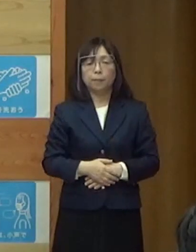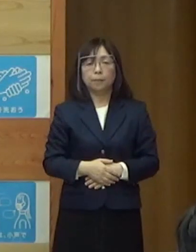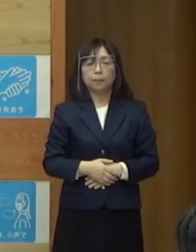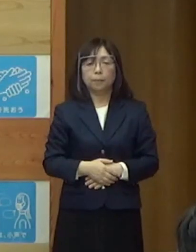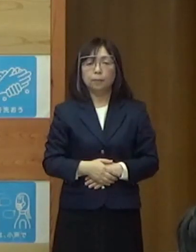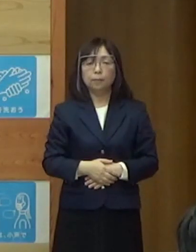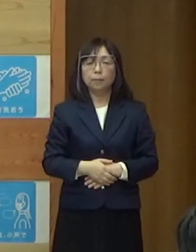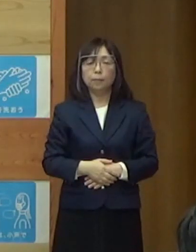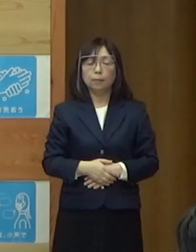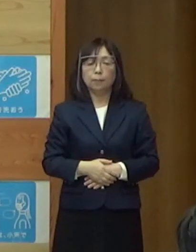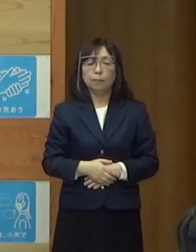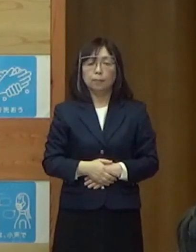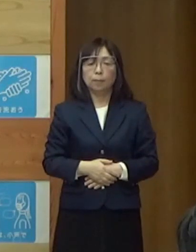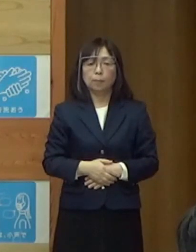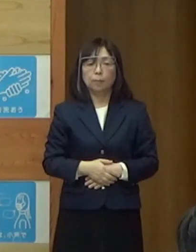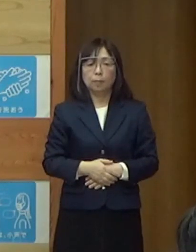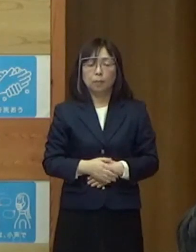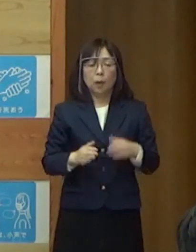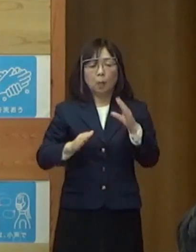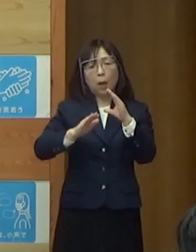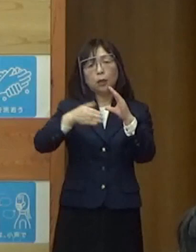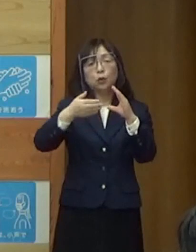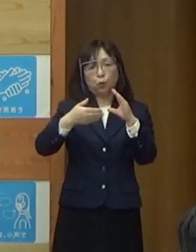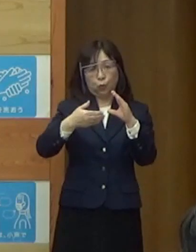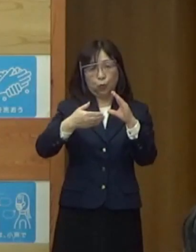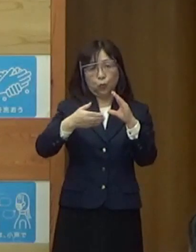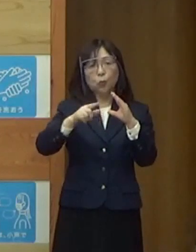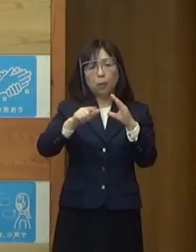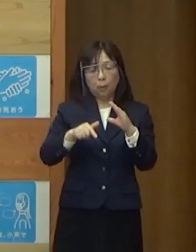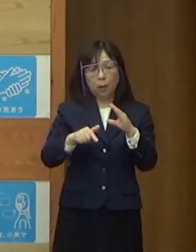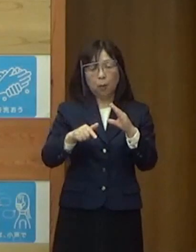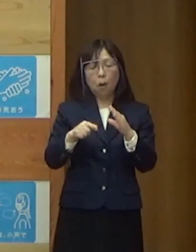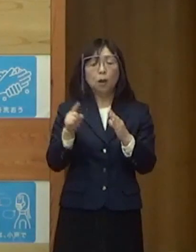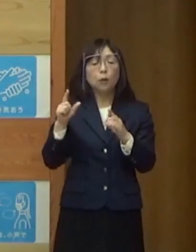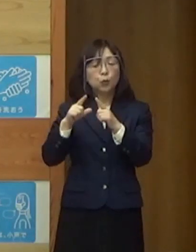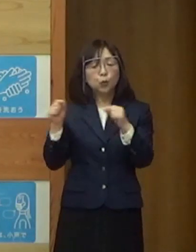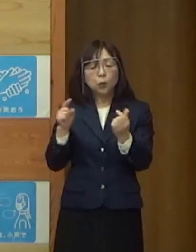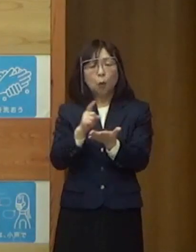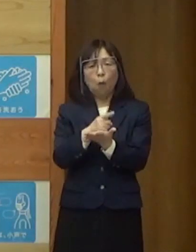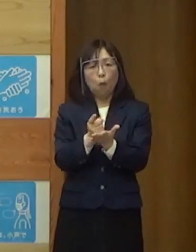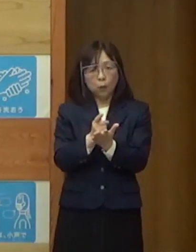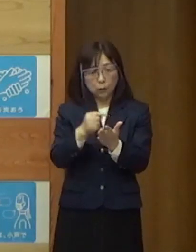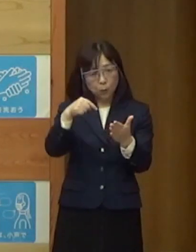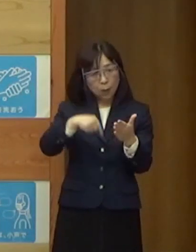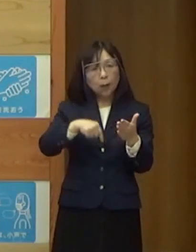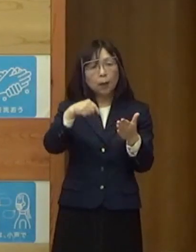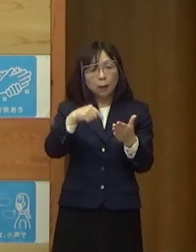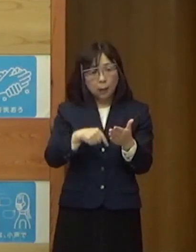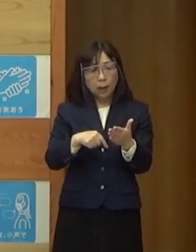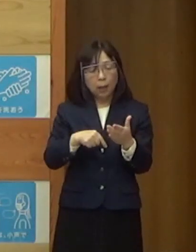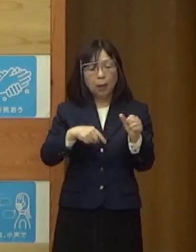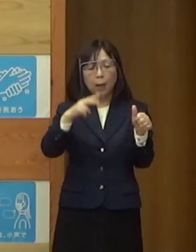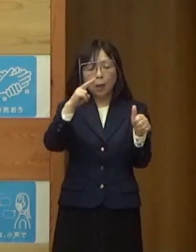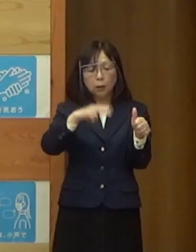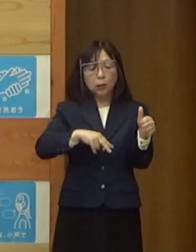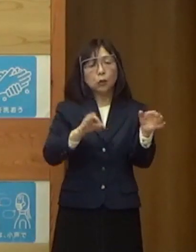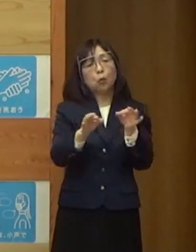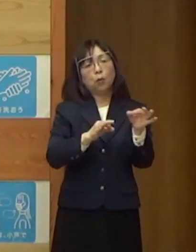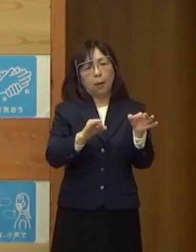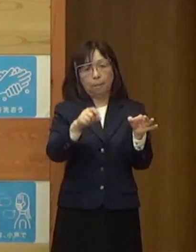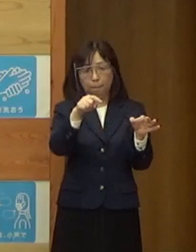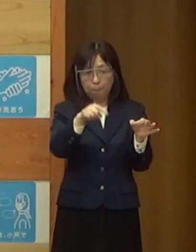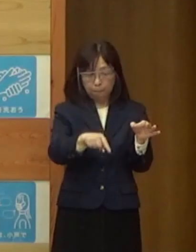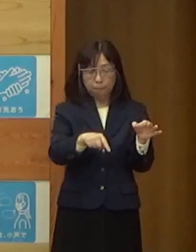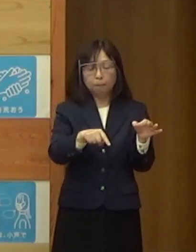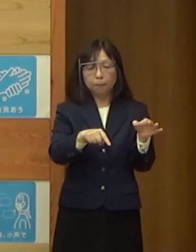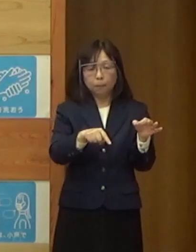います。また飲食では国の基本的対処方針で認証店